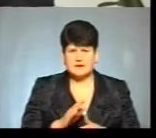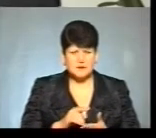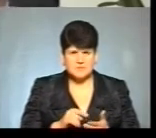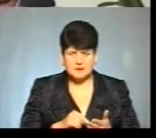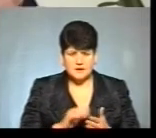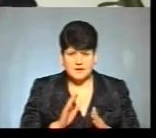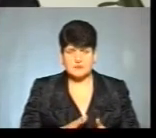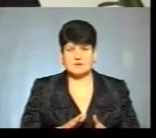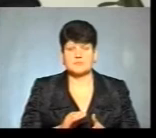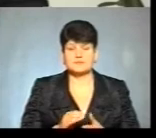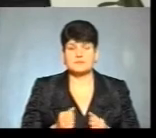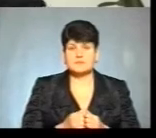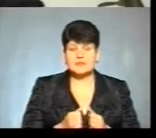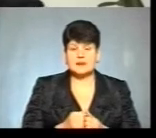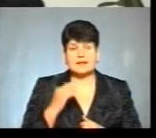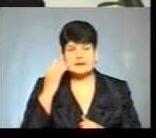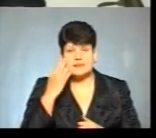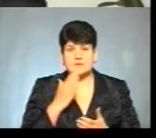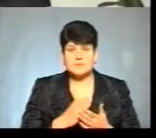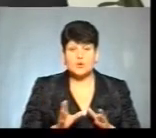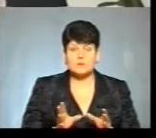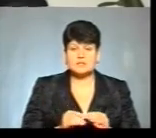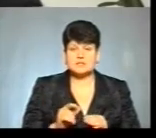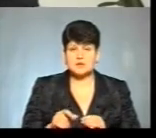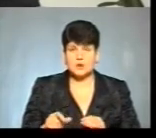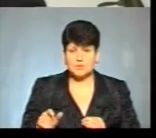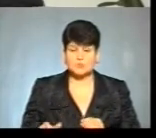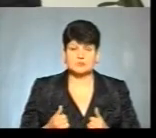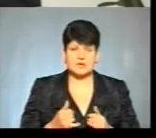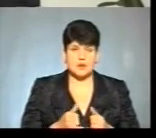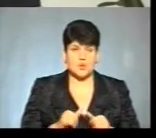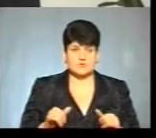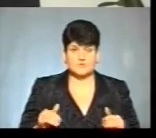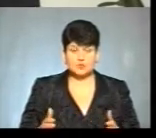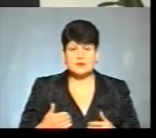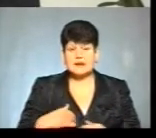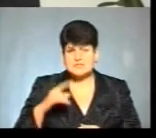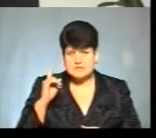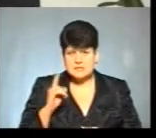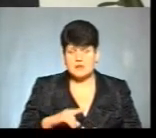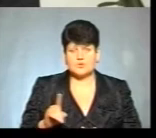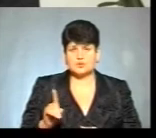тому, що біля самої ідеї мають об'єднатися люди для певного розвитку. Я знаю, що